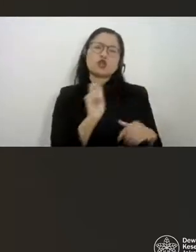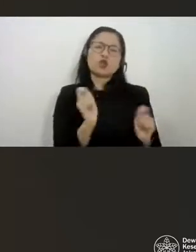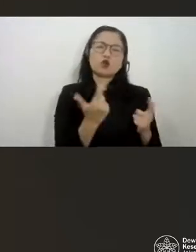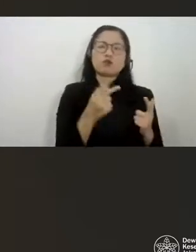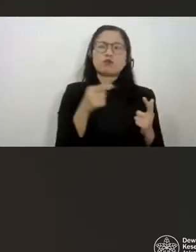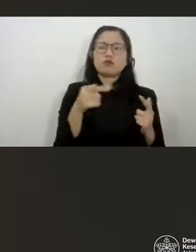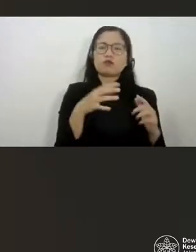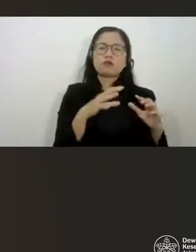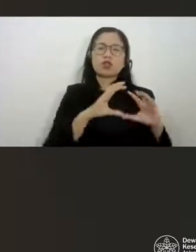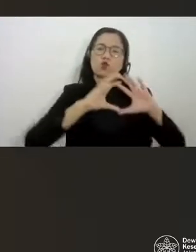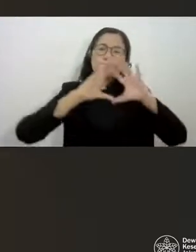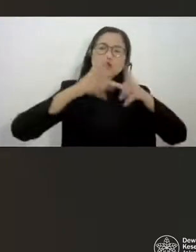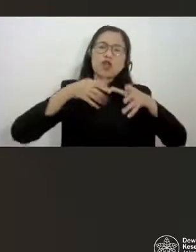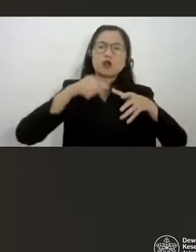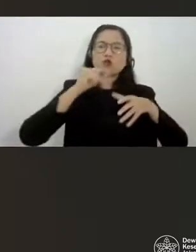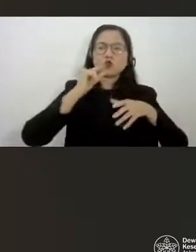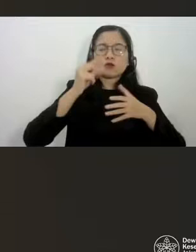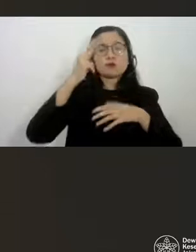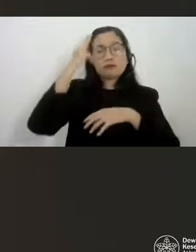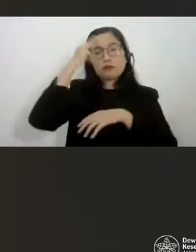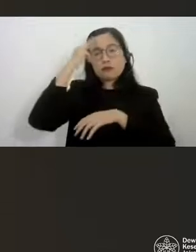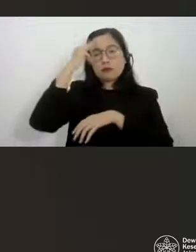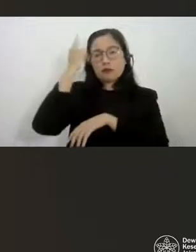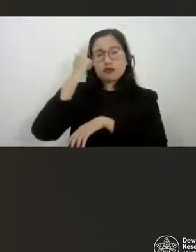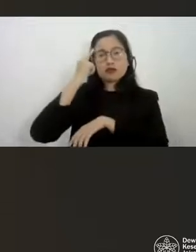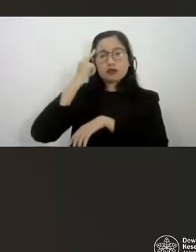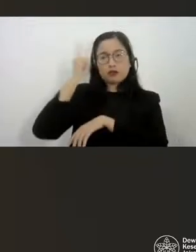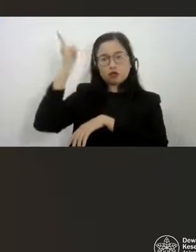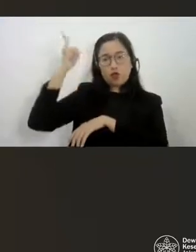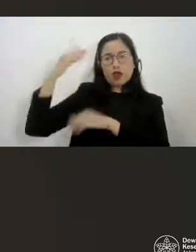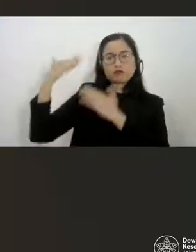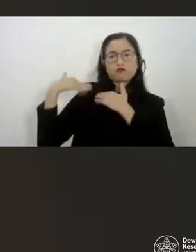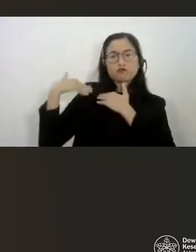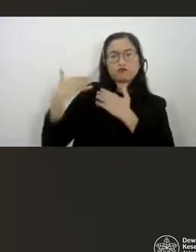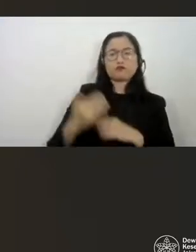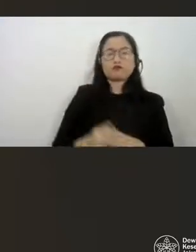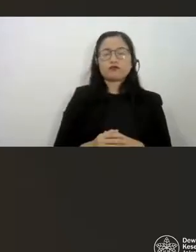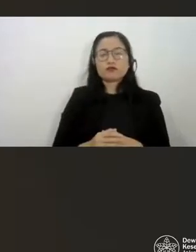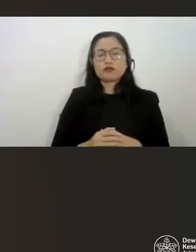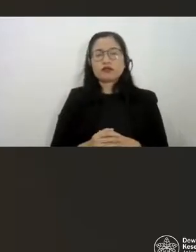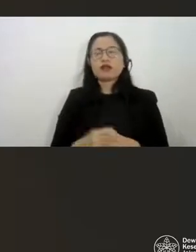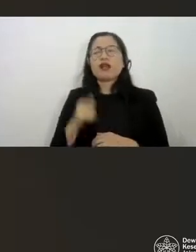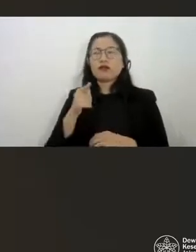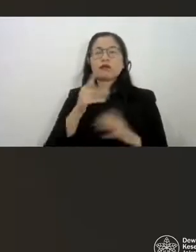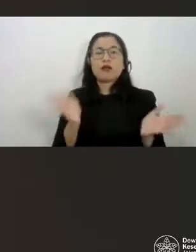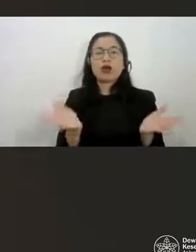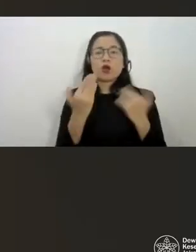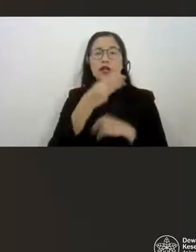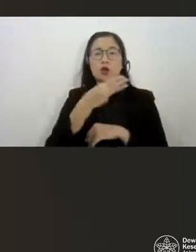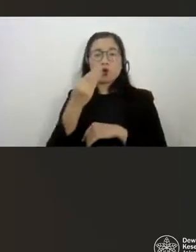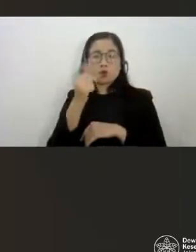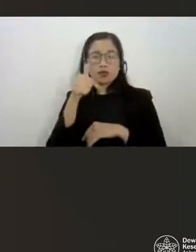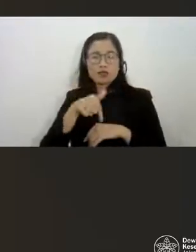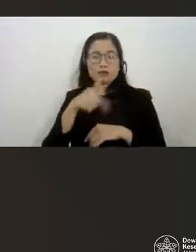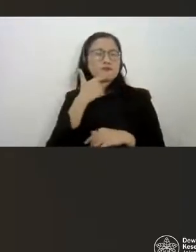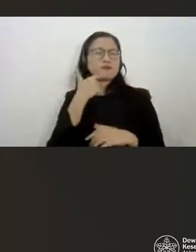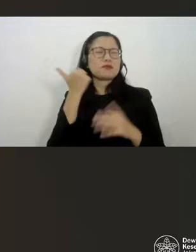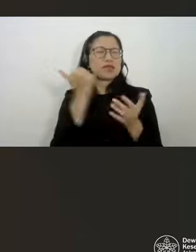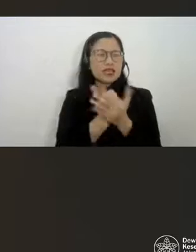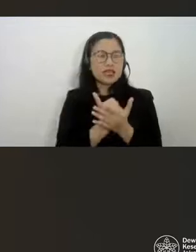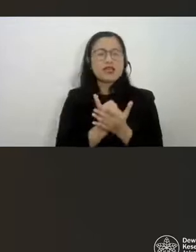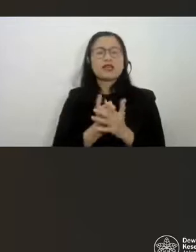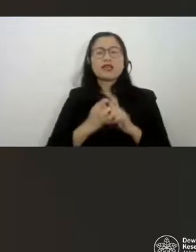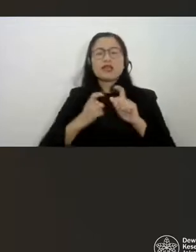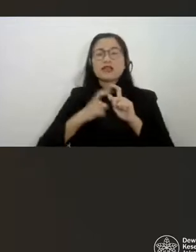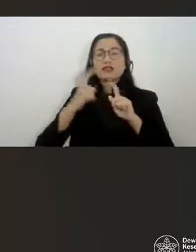dunia sebagai khalifah Tuhan. Terkait pentingnya pembangunan ekonomi ini, Sultan Takdir Ali Syahbana berulang kali